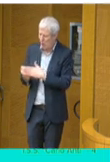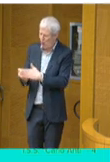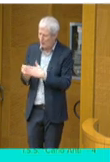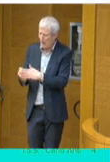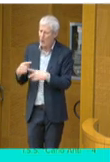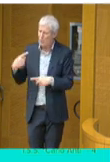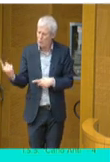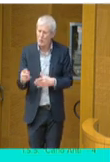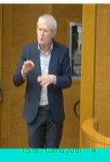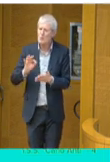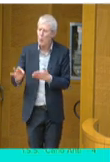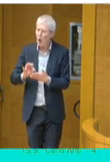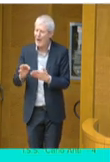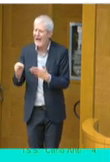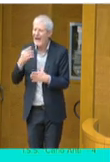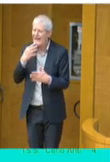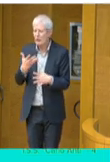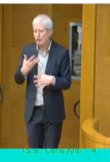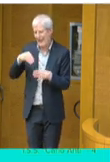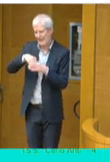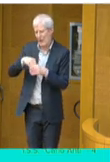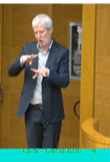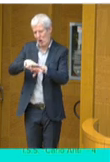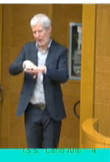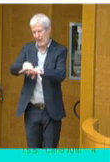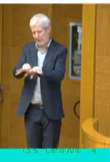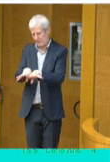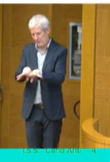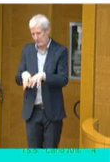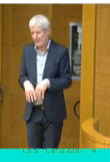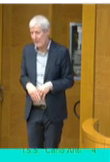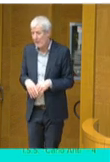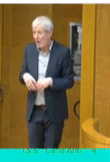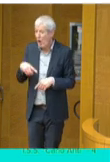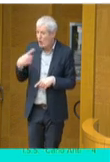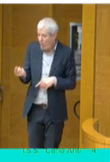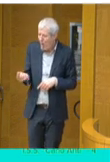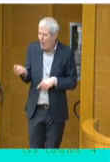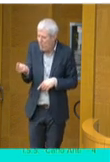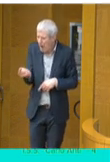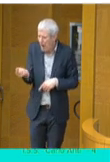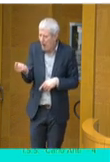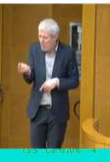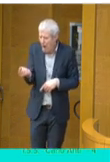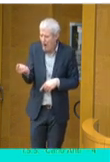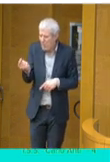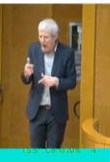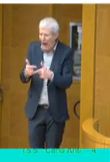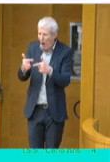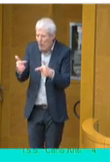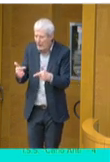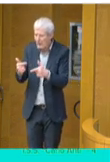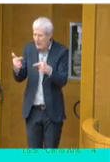esigenze delle scuole in rete. E chiaramente andiamo ad implementare i task che saranno